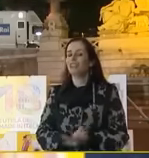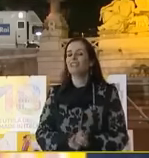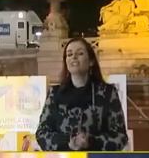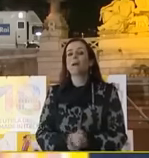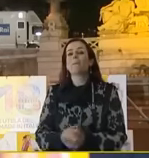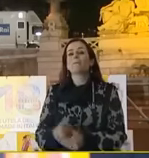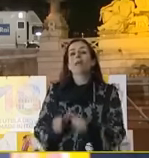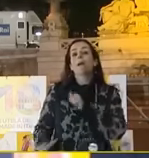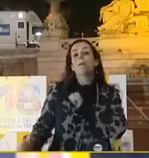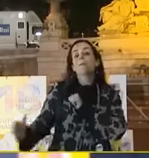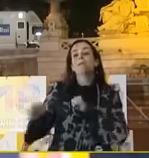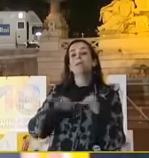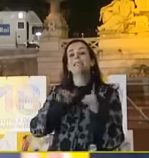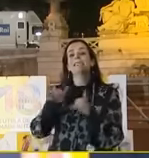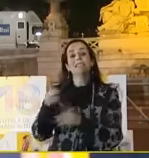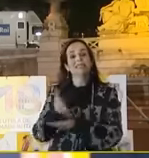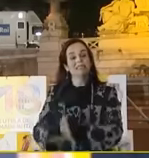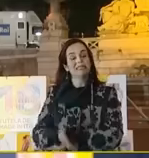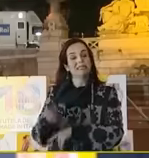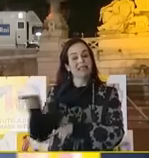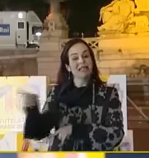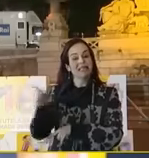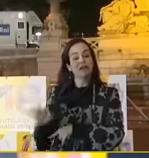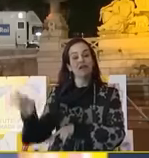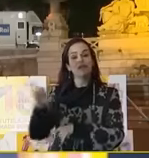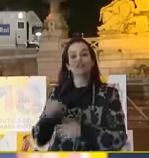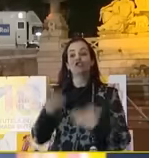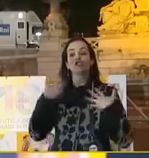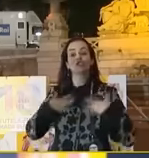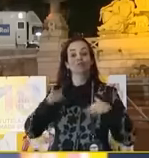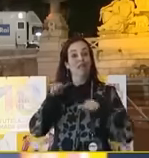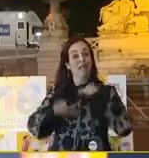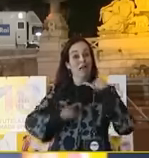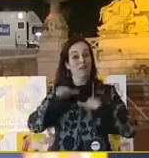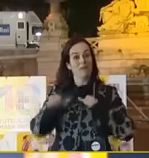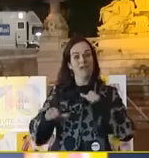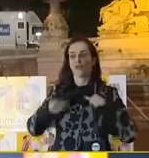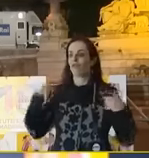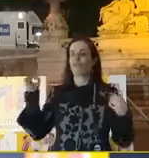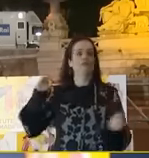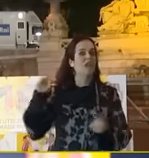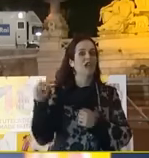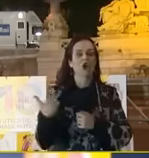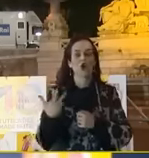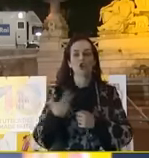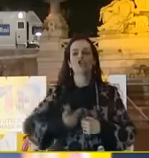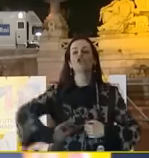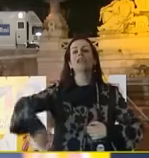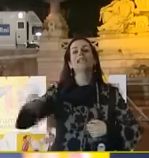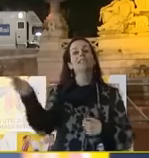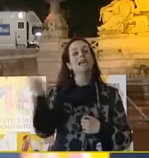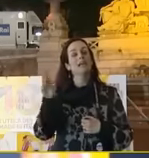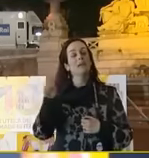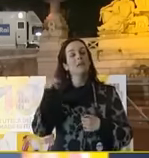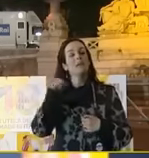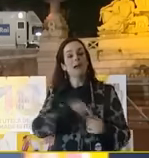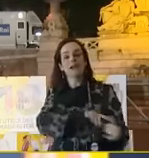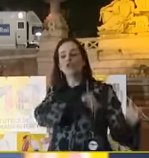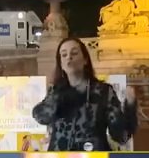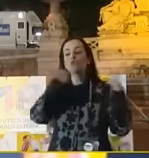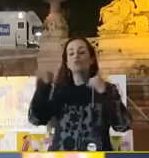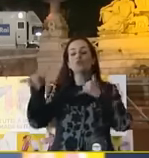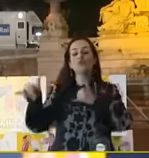mi sono cambiato al volo che venivo da un comizio a Tolmezzo, e Fazio mi fa, esco al volo dal bagno del camerino e c'era Fabio Fazio che mi